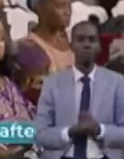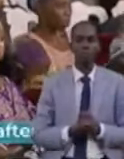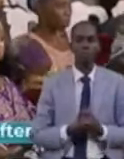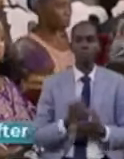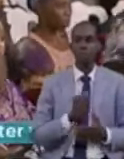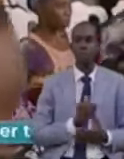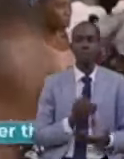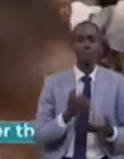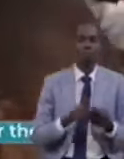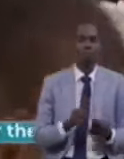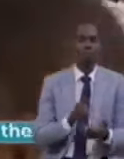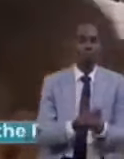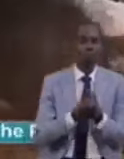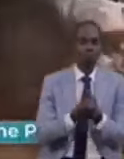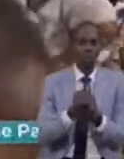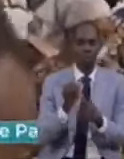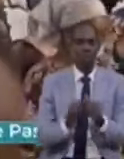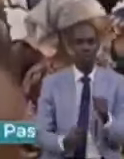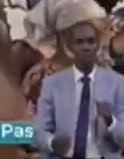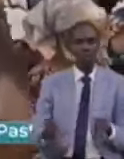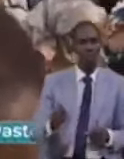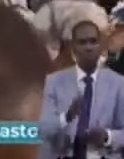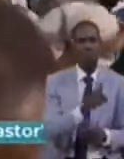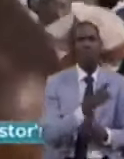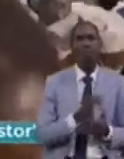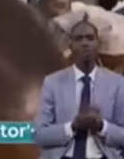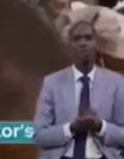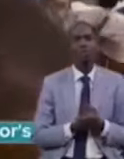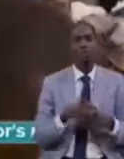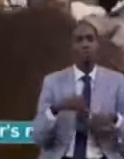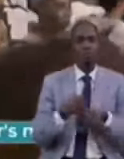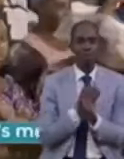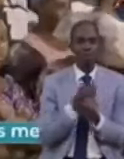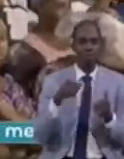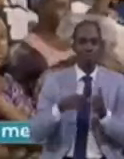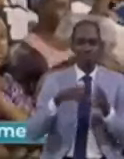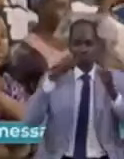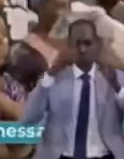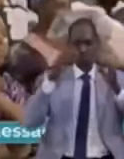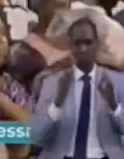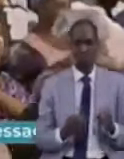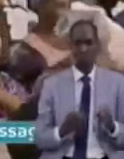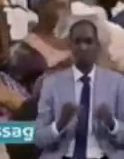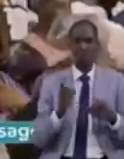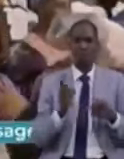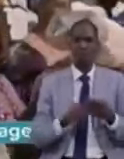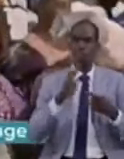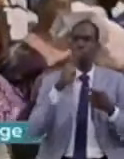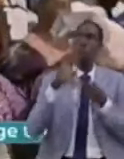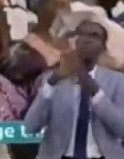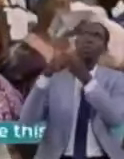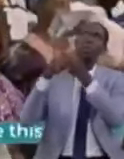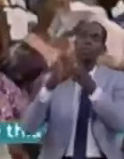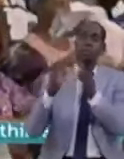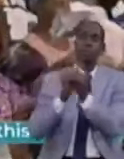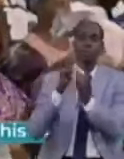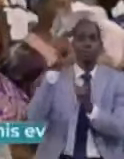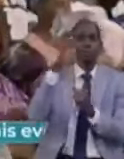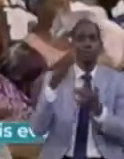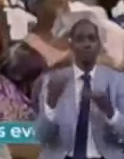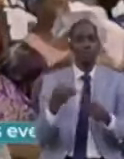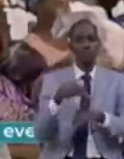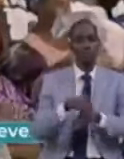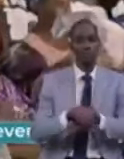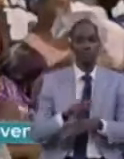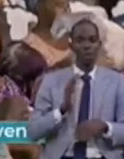félicitations à vous tous pour avoir pris cette décision concilié à Dieu ce soir n conseill